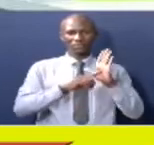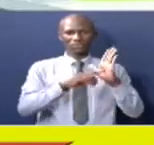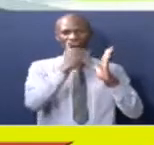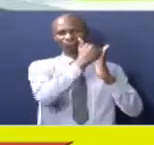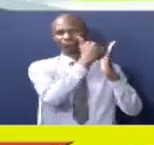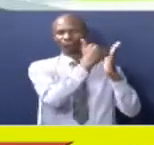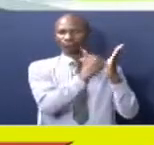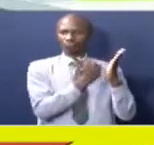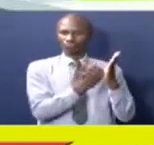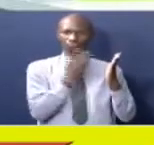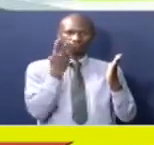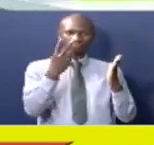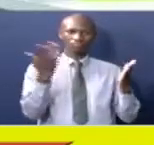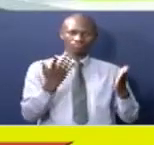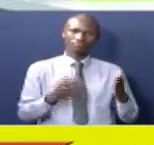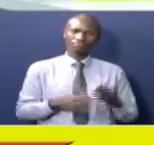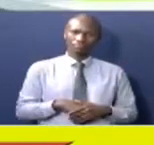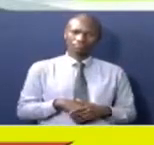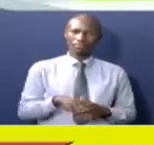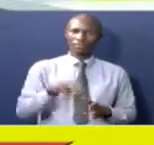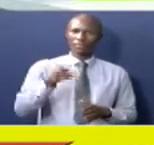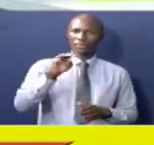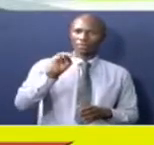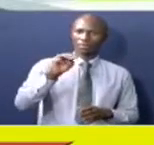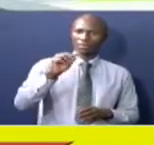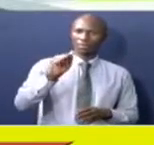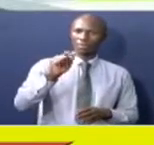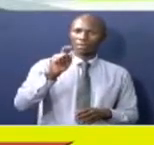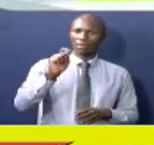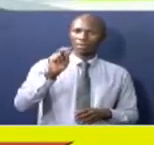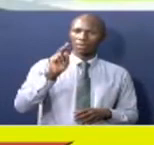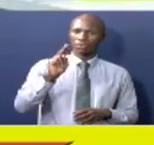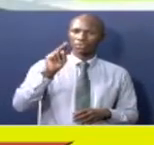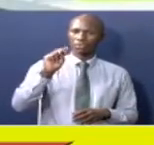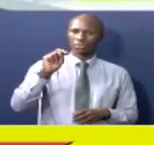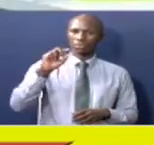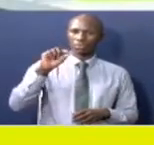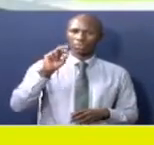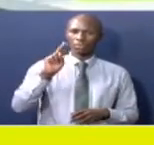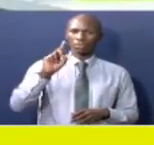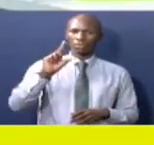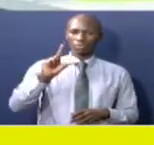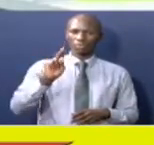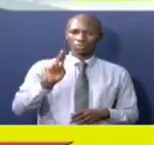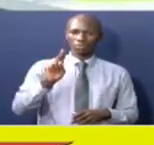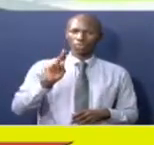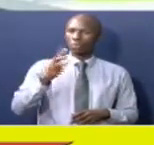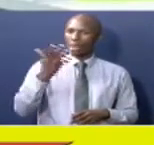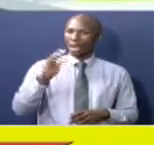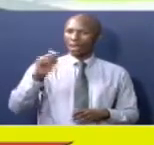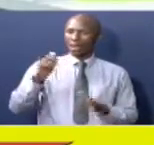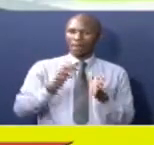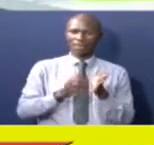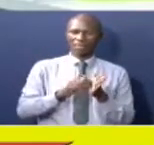yu, valato sisi ya ndhini wa Matungulu sub-county. Na Indi nituisika na Matungulu, yu mitebaya, county ni ya Masaku,